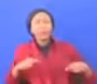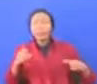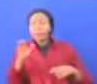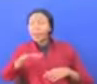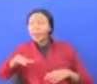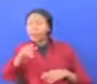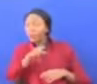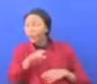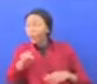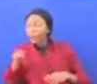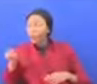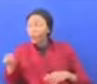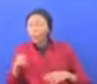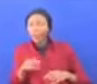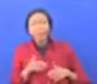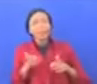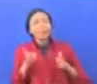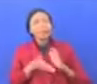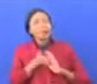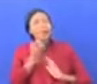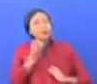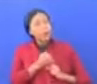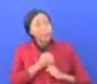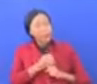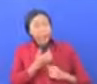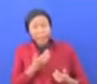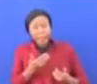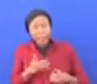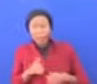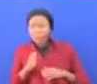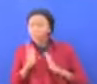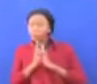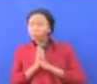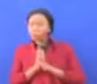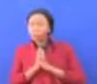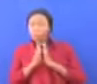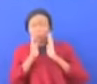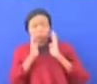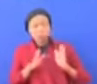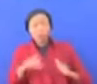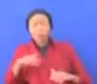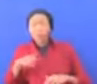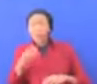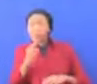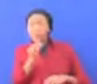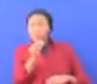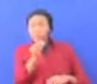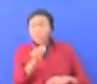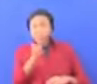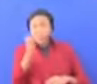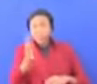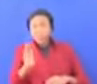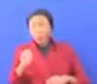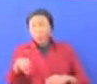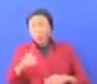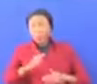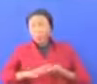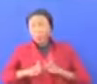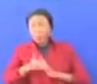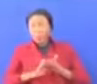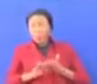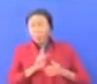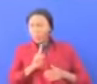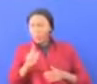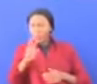maeneo hayo ndio maeneo ambayo inaweza kutufanyia kazi. Lakini shukuru kwamba Mheshimiwa Mwenyekiti, Mheshimiwa Waziri wa Madini na mgodi wamekubaliana. Nadhani wiki ijayo